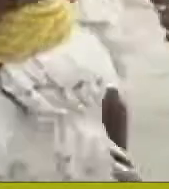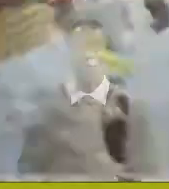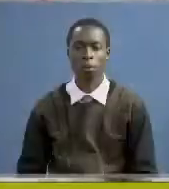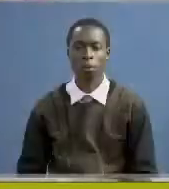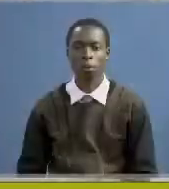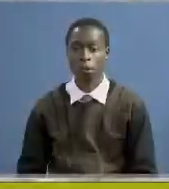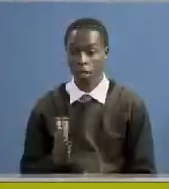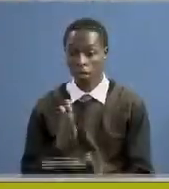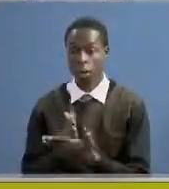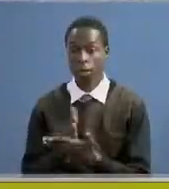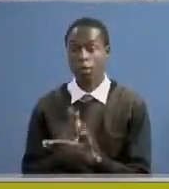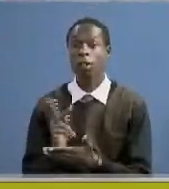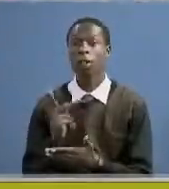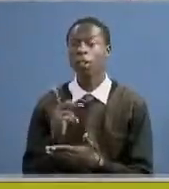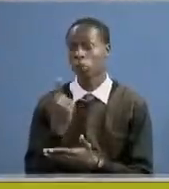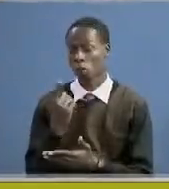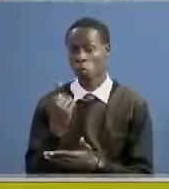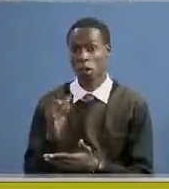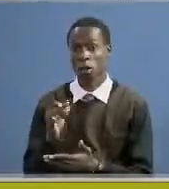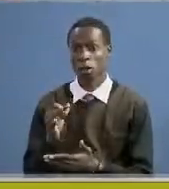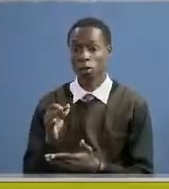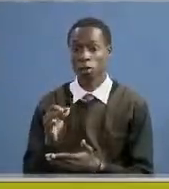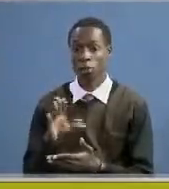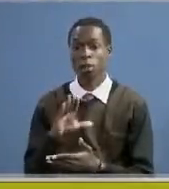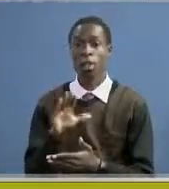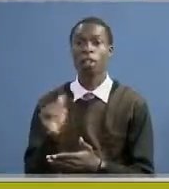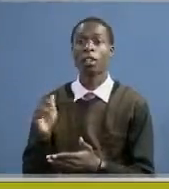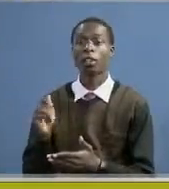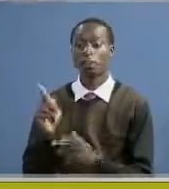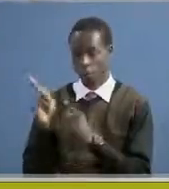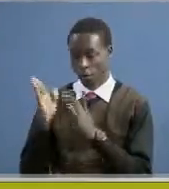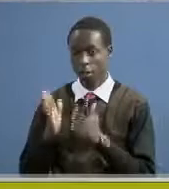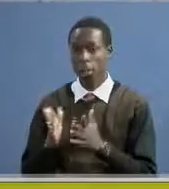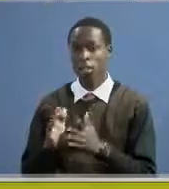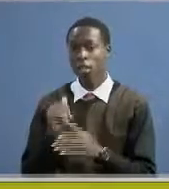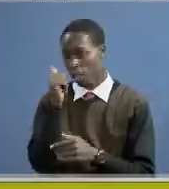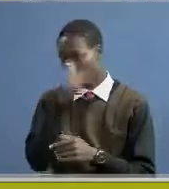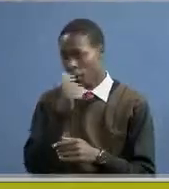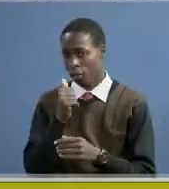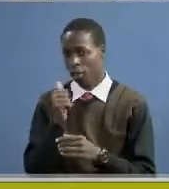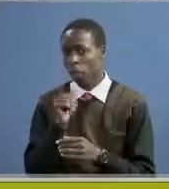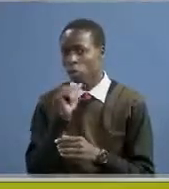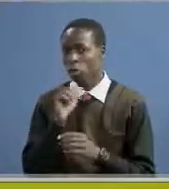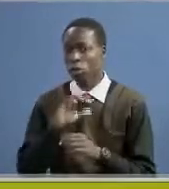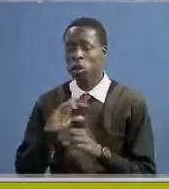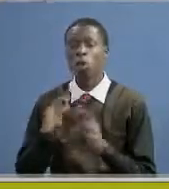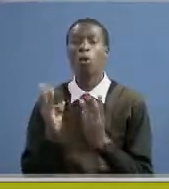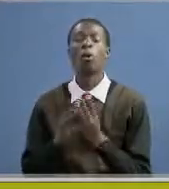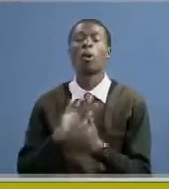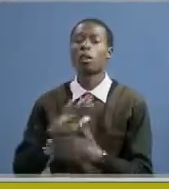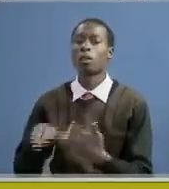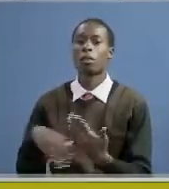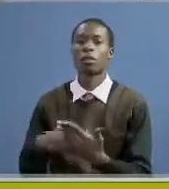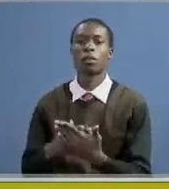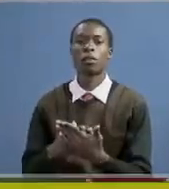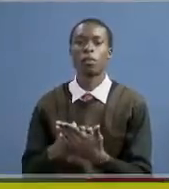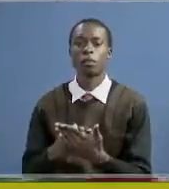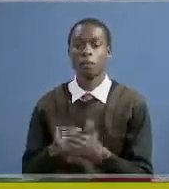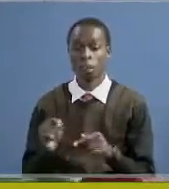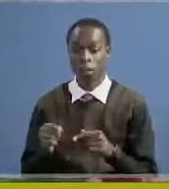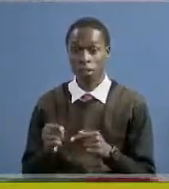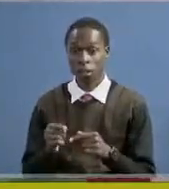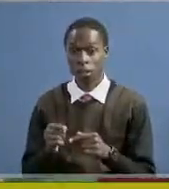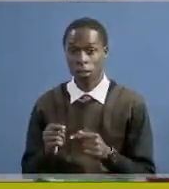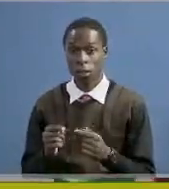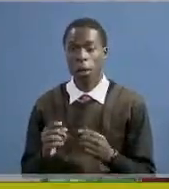Ni dhahiri kuwa Kenya ni mojawapo ya vivutio vikubwa vya watalii, si barani Afrika tu bali ulimwenguni kote. Hili